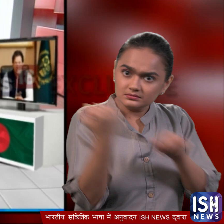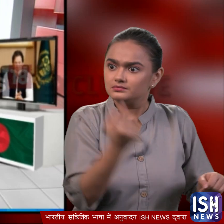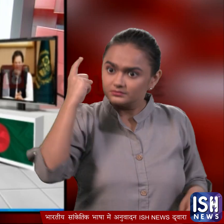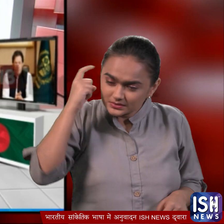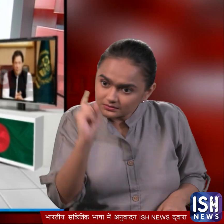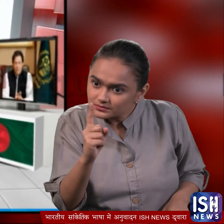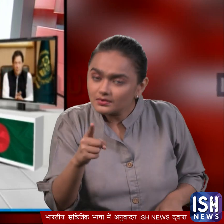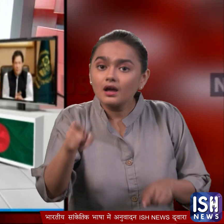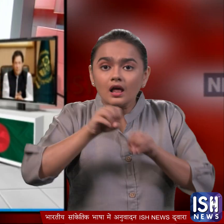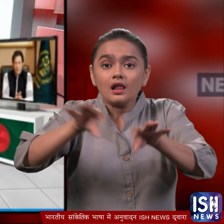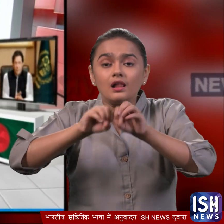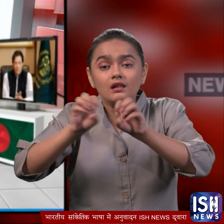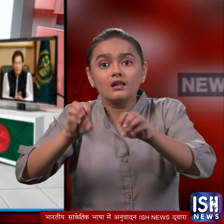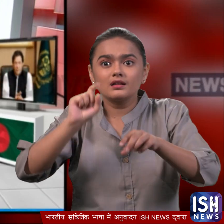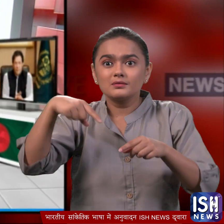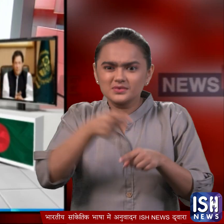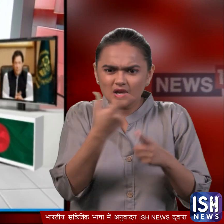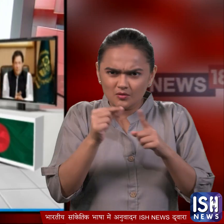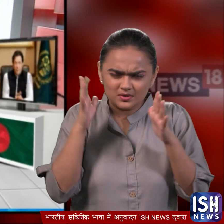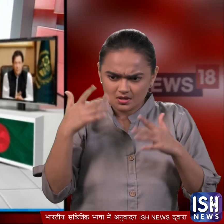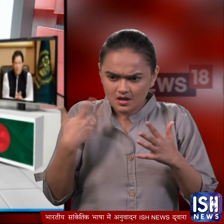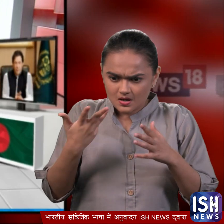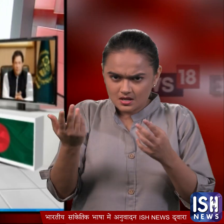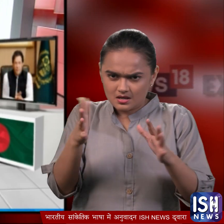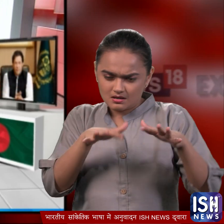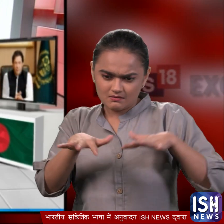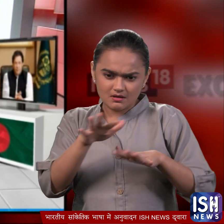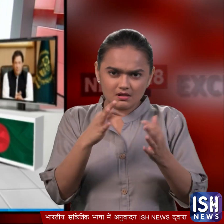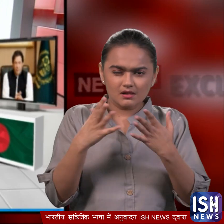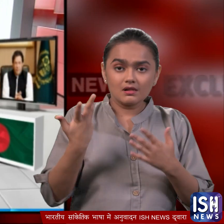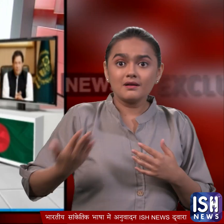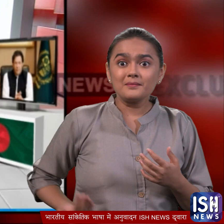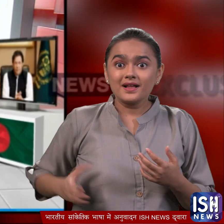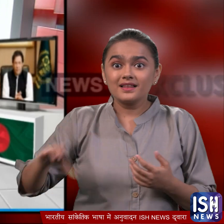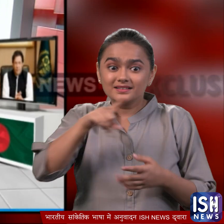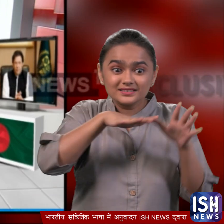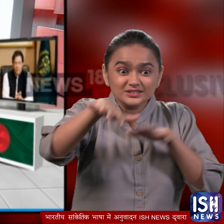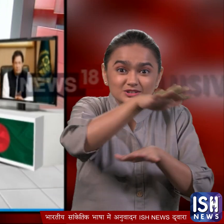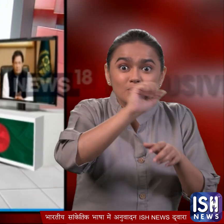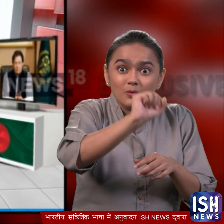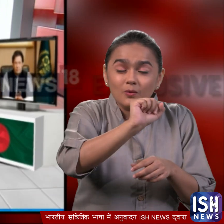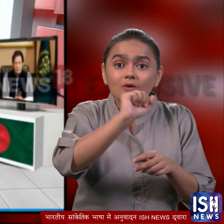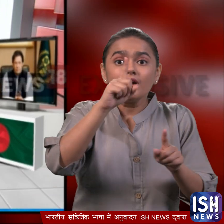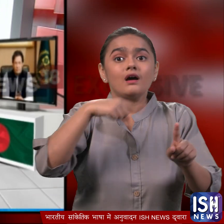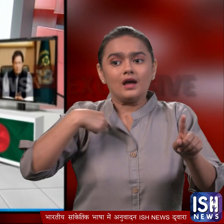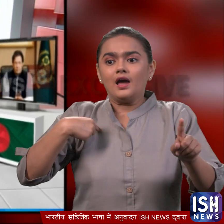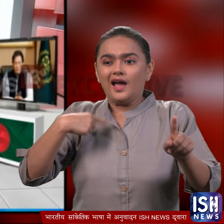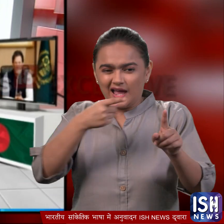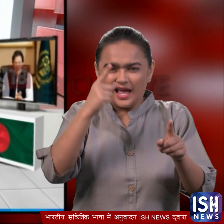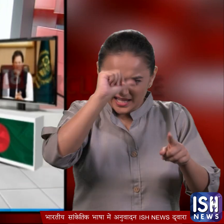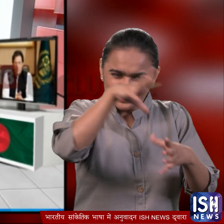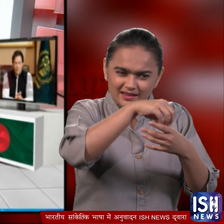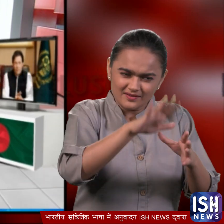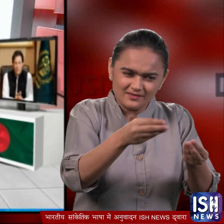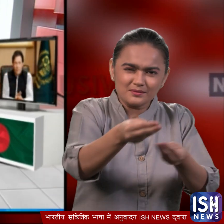भी बांग्लादेश की जनता के बीच पहुंचाया जाएगा। पाकिस्तान के इस प्रचार को इस तरह डिजाइन किया गया है कि ये वैसे तो बांग्लादेश के राष्ट्रवाद के इर्द